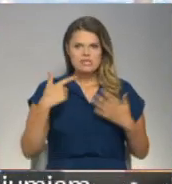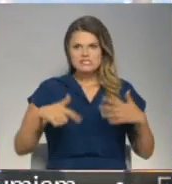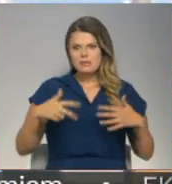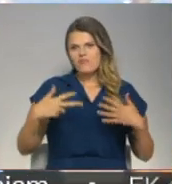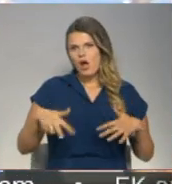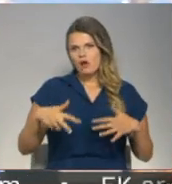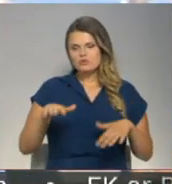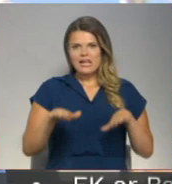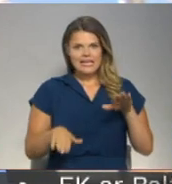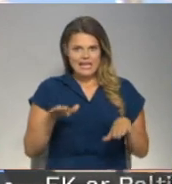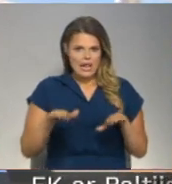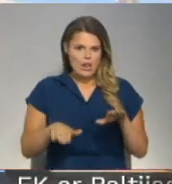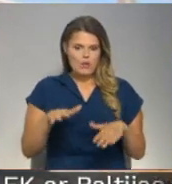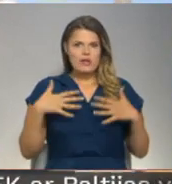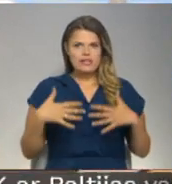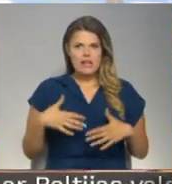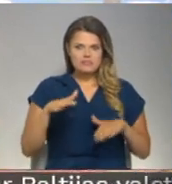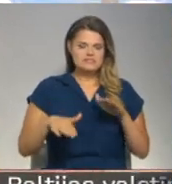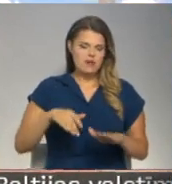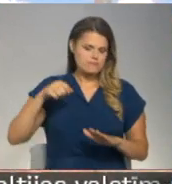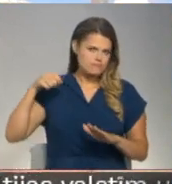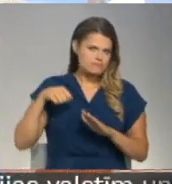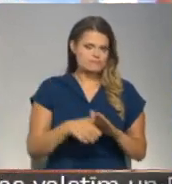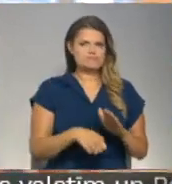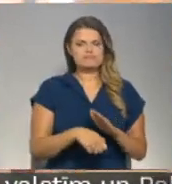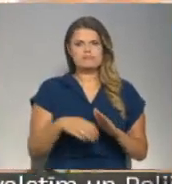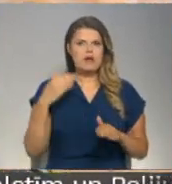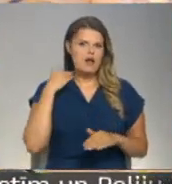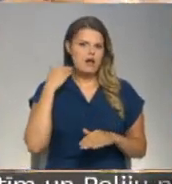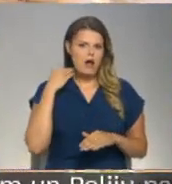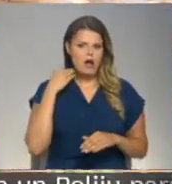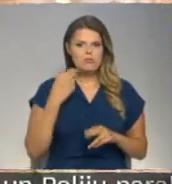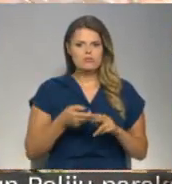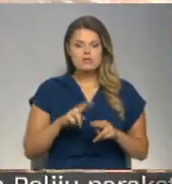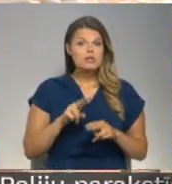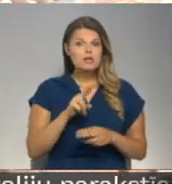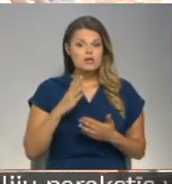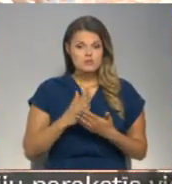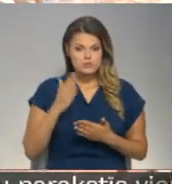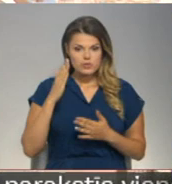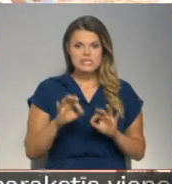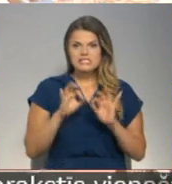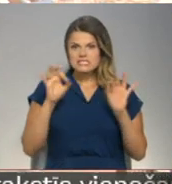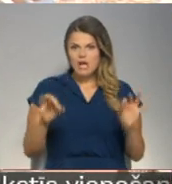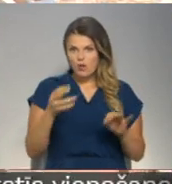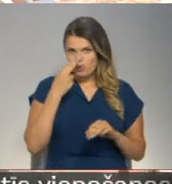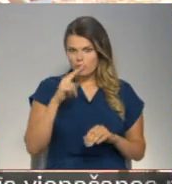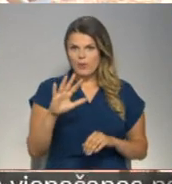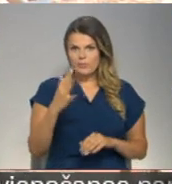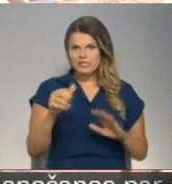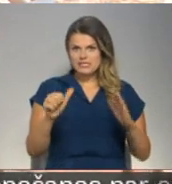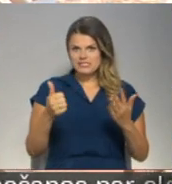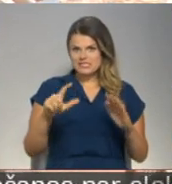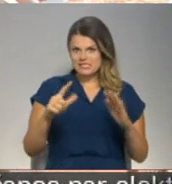vai 80 kg, kas viņiem ir, nu tā ķermeņa masa tā iet iekšā un zen iekšā to kaklu. Tad kas notiek? Sākot no 5.,